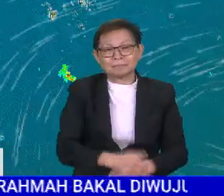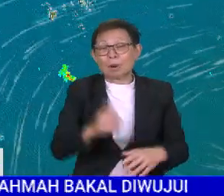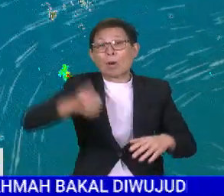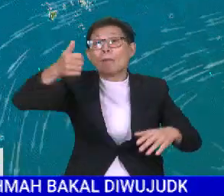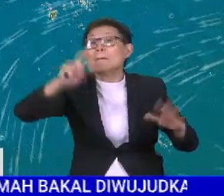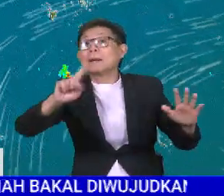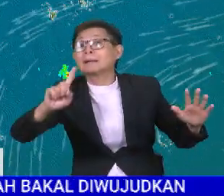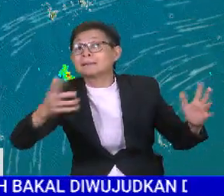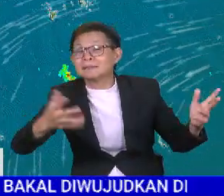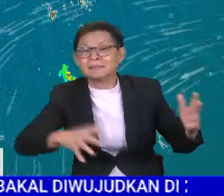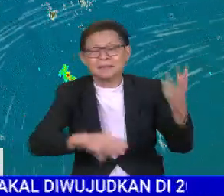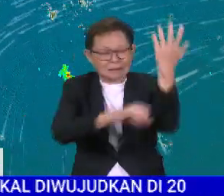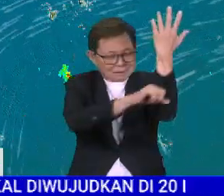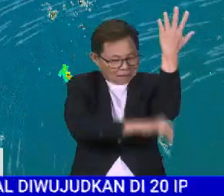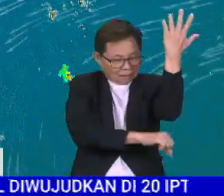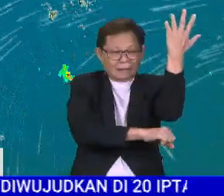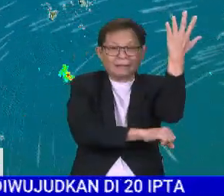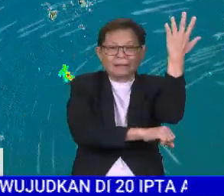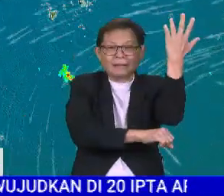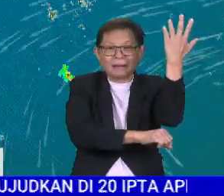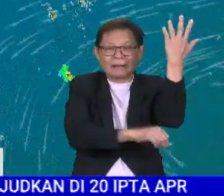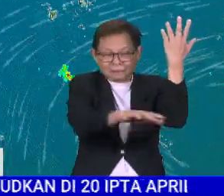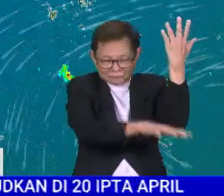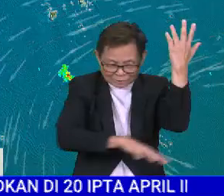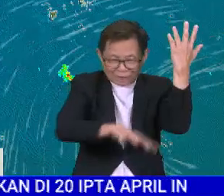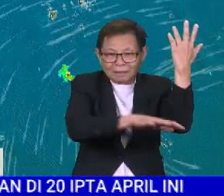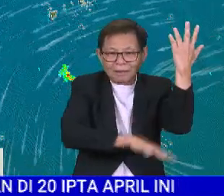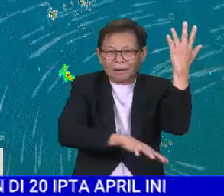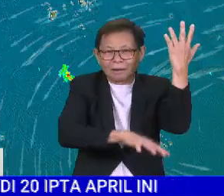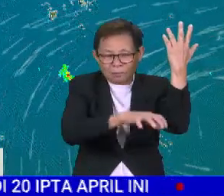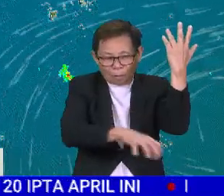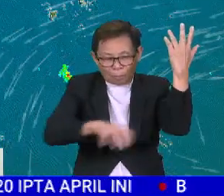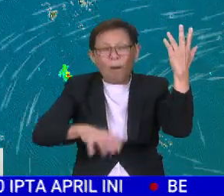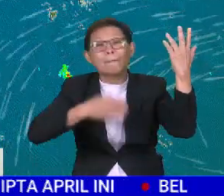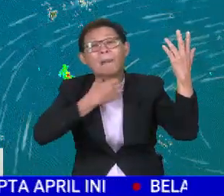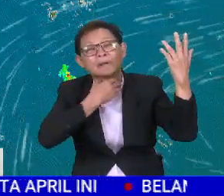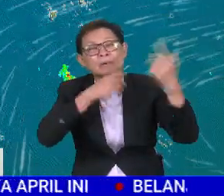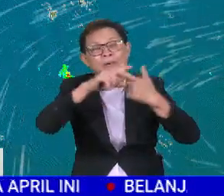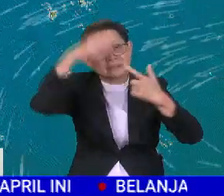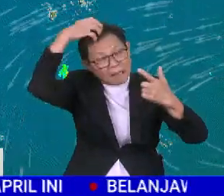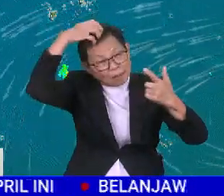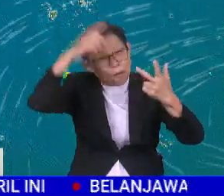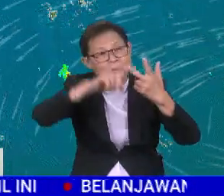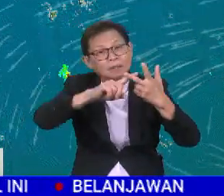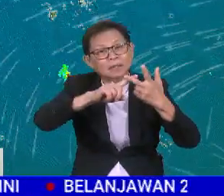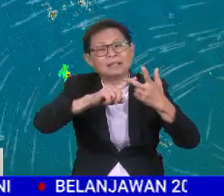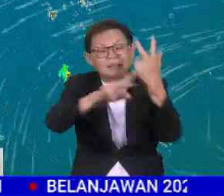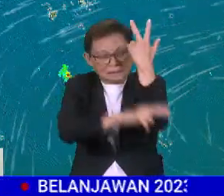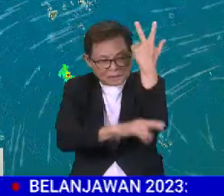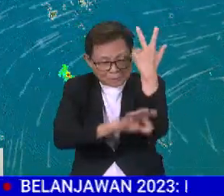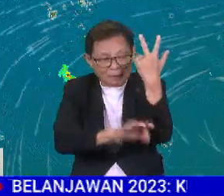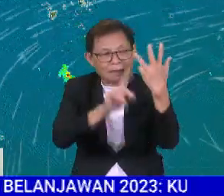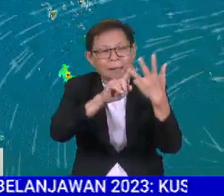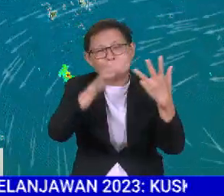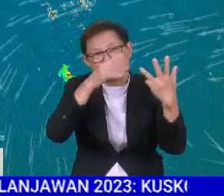Terutamanya di sekitar kawasan selatan Kedah, di sekitar beberapa kawasan untuk negeri Perak, Selangor, di pedalaman Negeri Sembilan dan